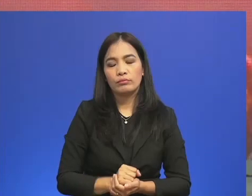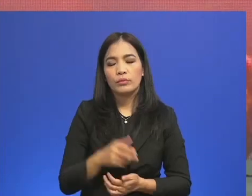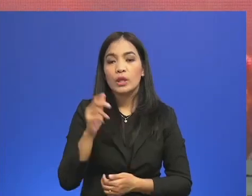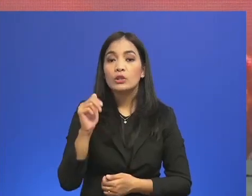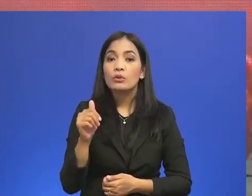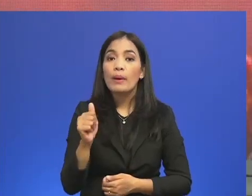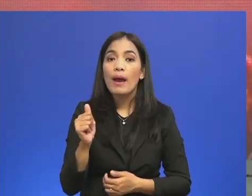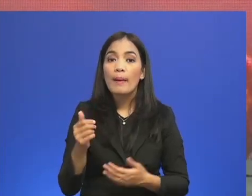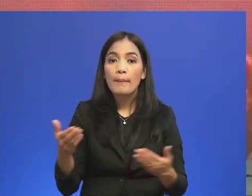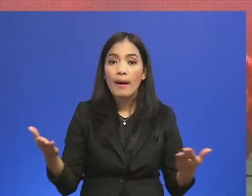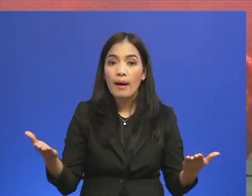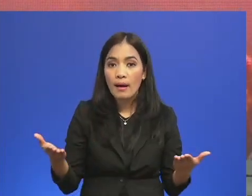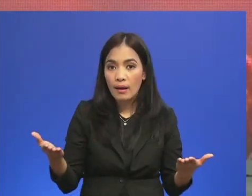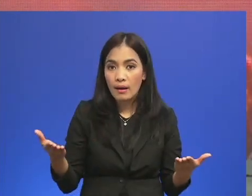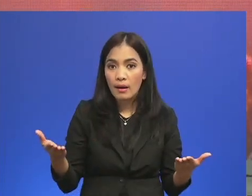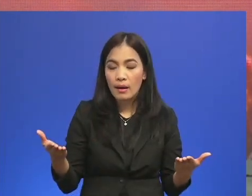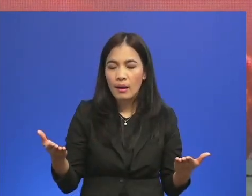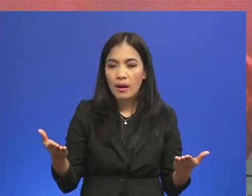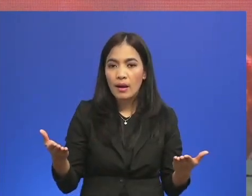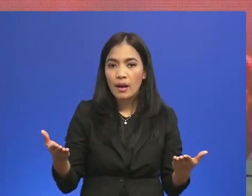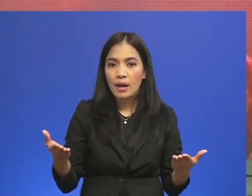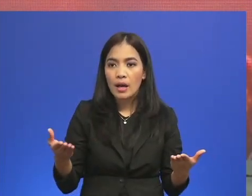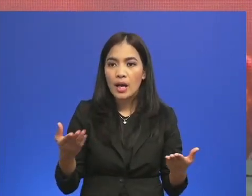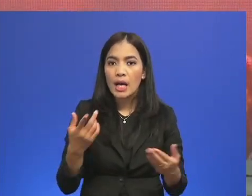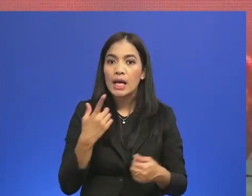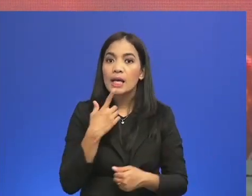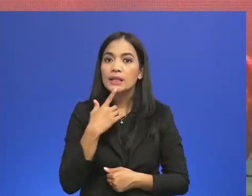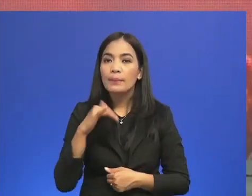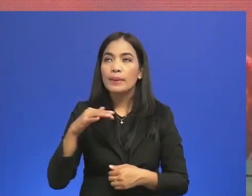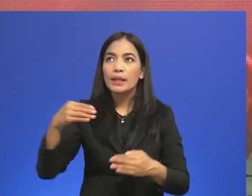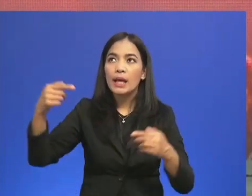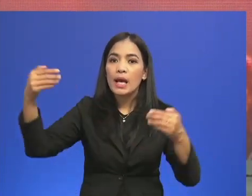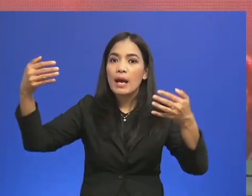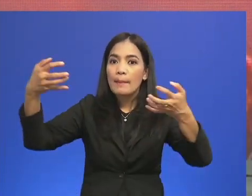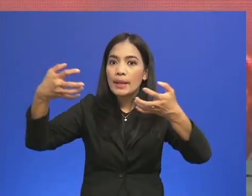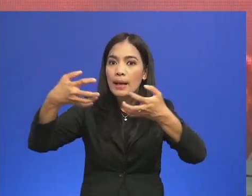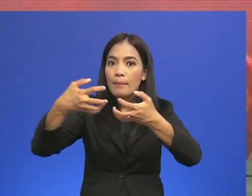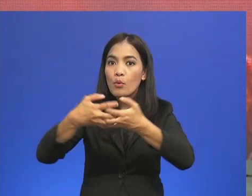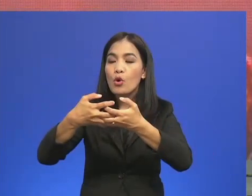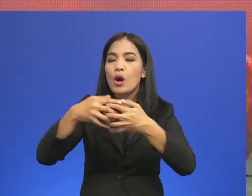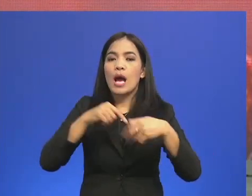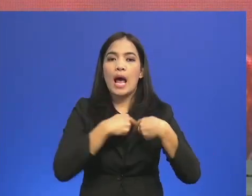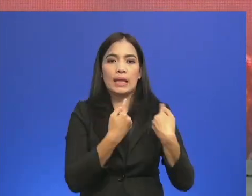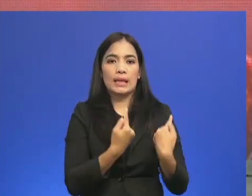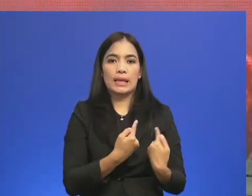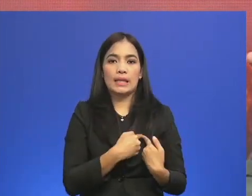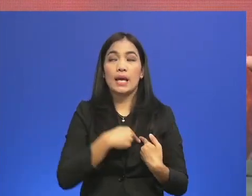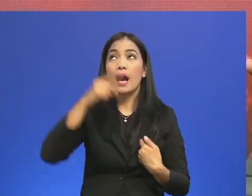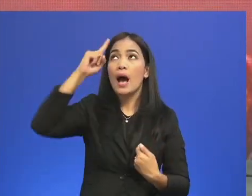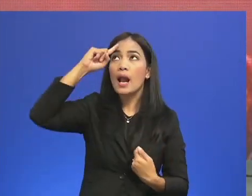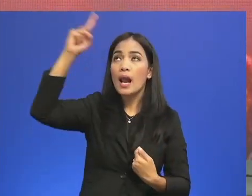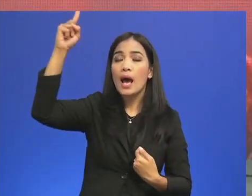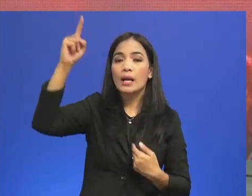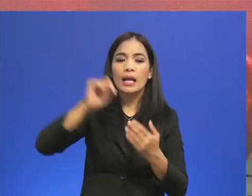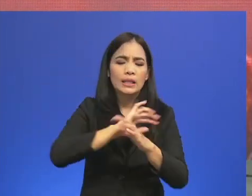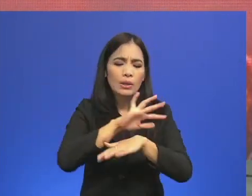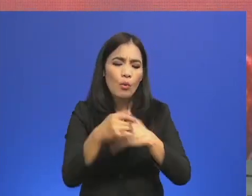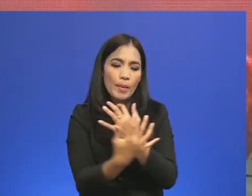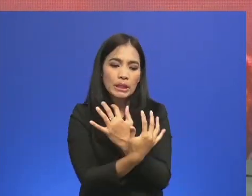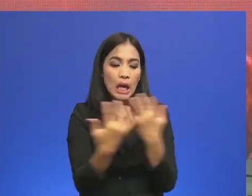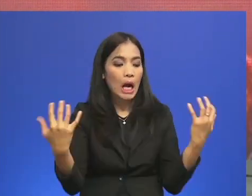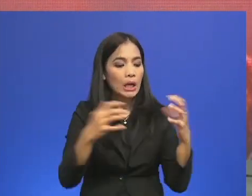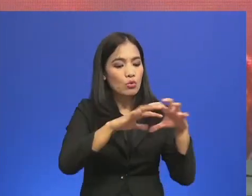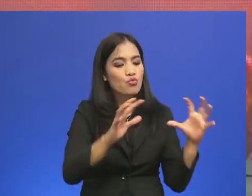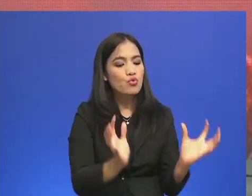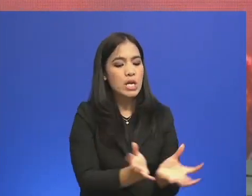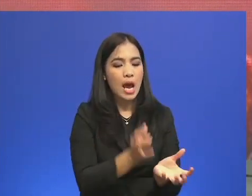Agar bisa memikat, attract hati Allah. Dari sekian banyak manusia di